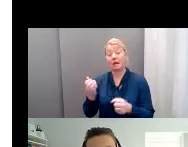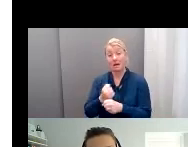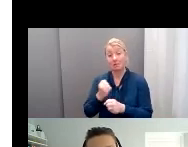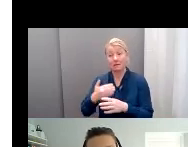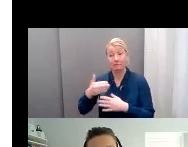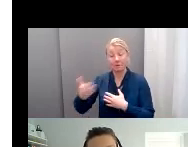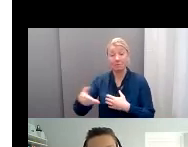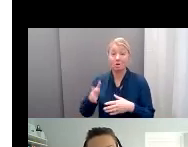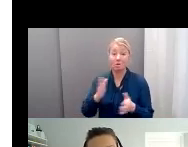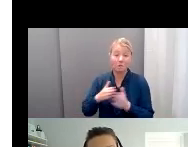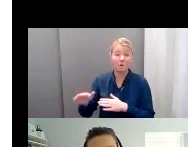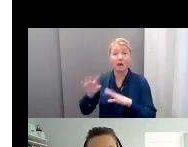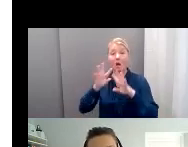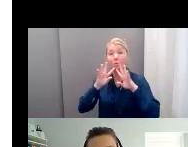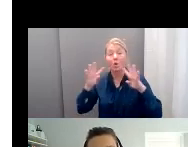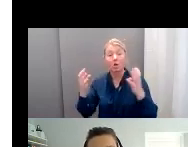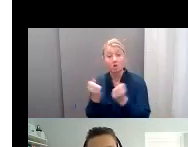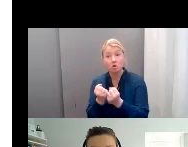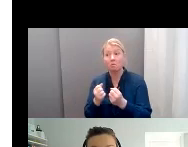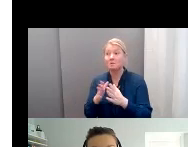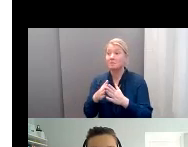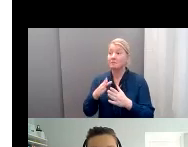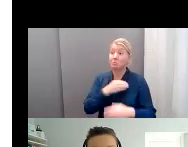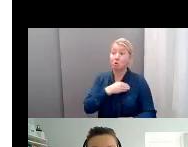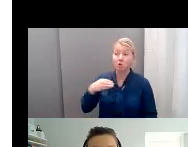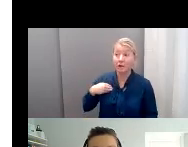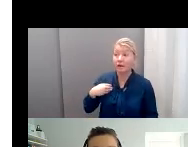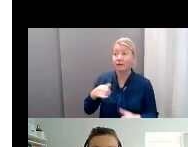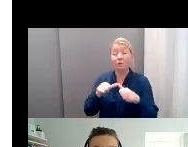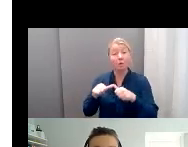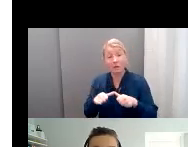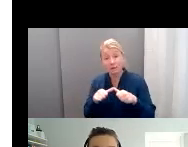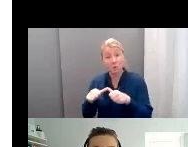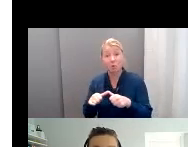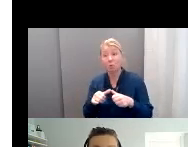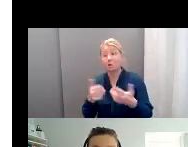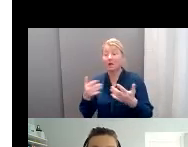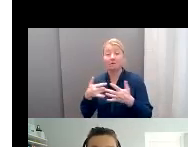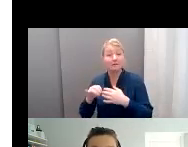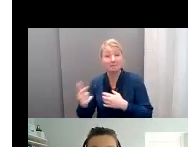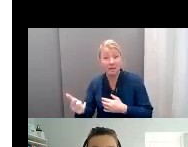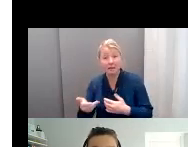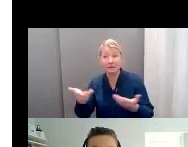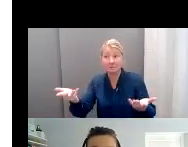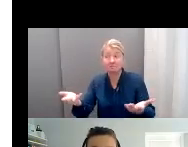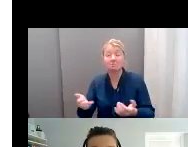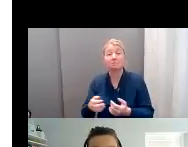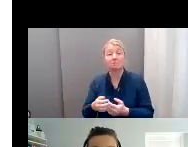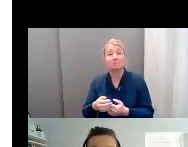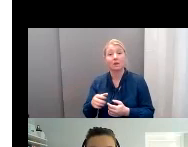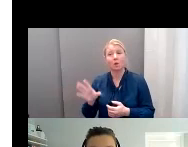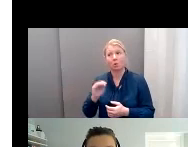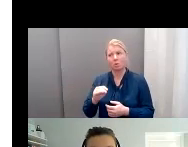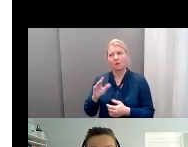intresserade myndigheter, organisationer och verksamheter. Utifrån, ja, men hur kan ni använda de här